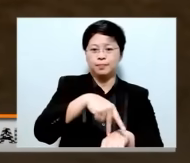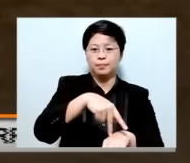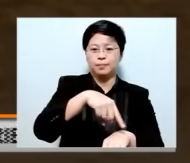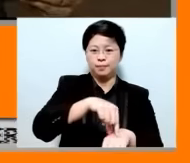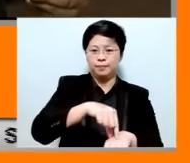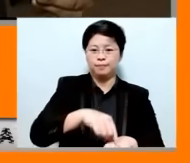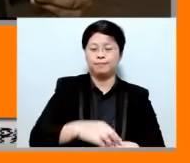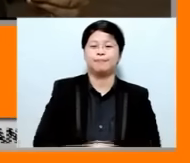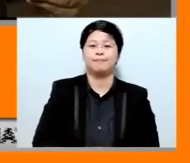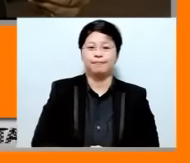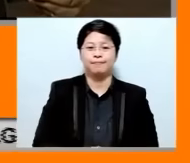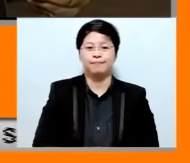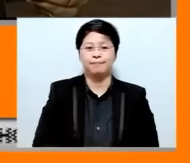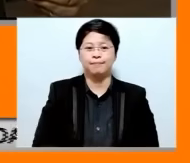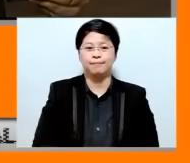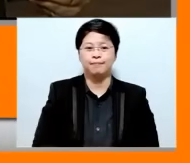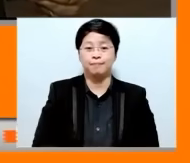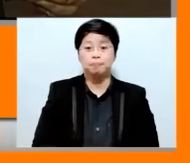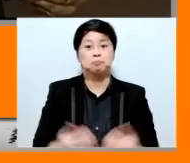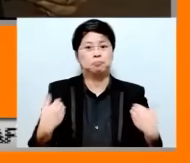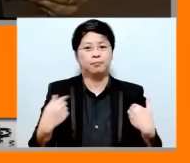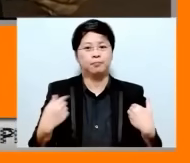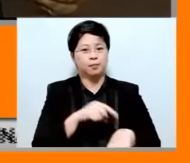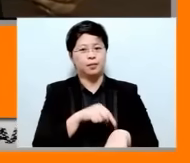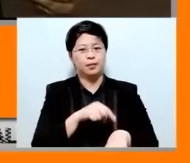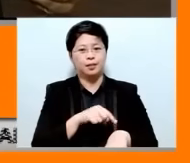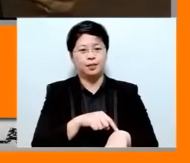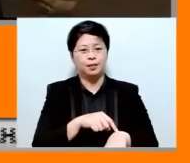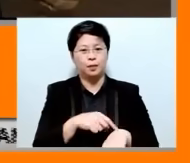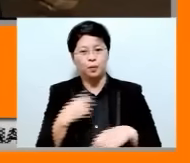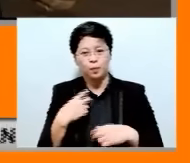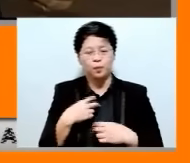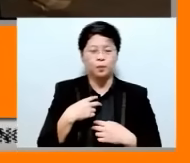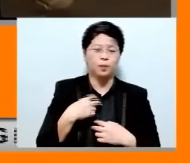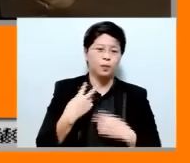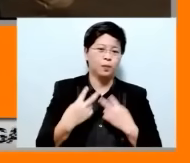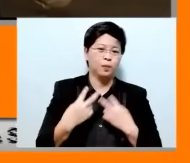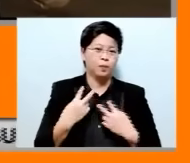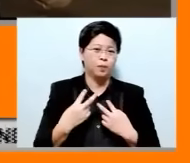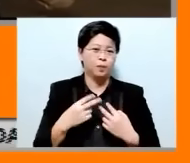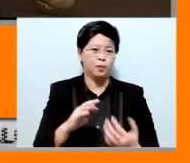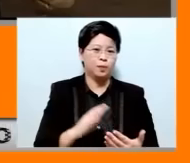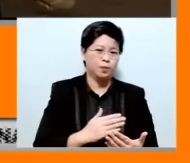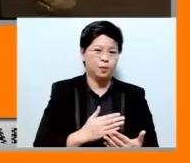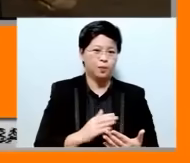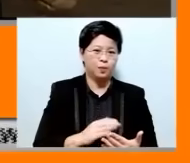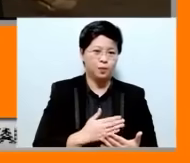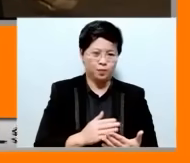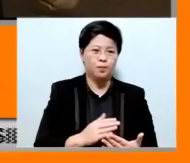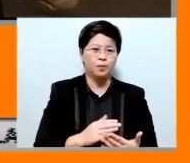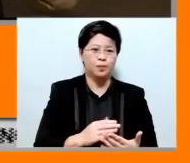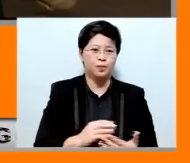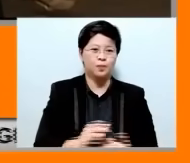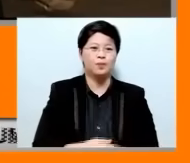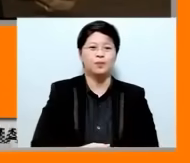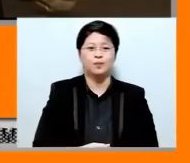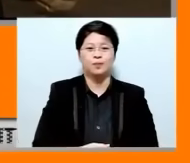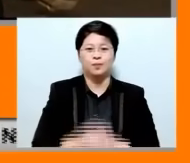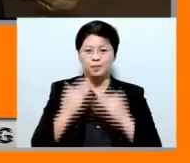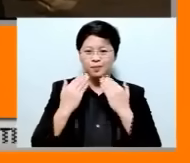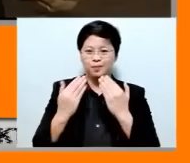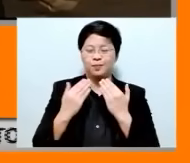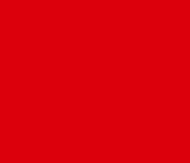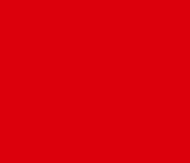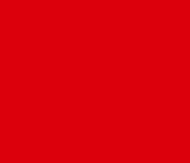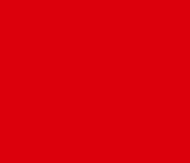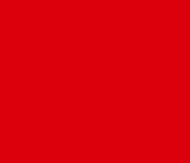Jess? Okay, may oras ka pa para mag-vocalize kasi alam naman namin makikijam ka talaga mamaya sa River Maya. Maraming salamat, Von